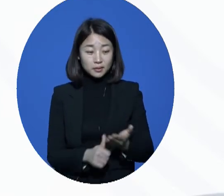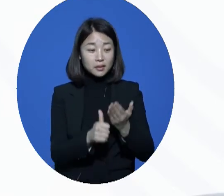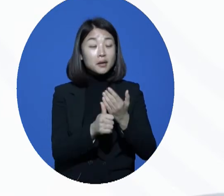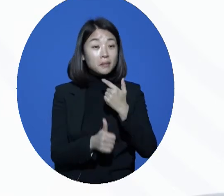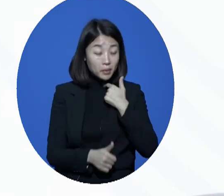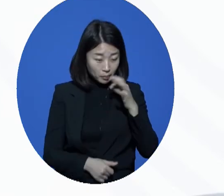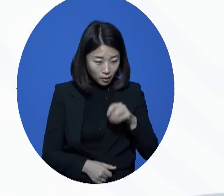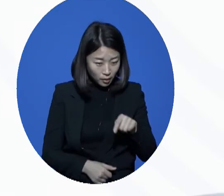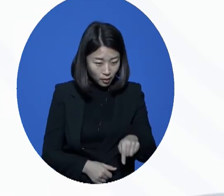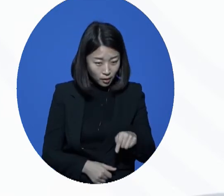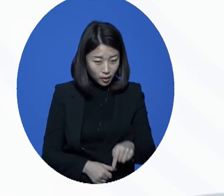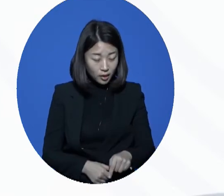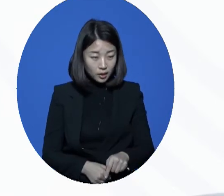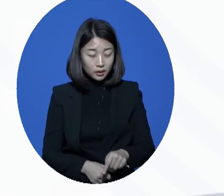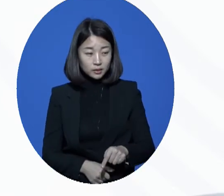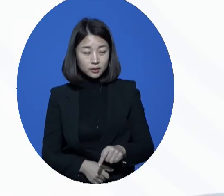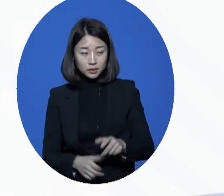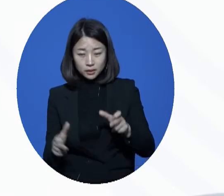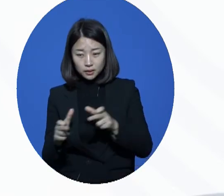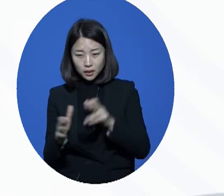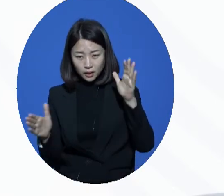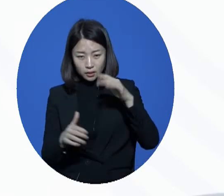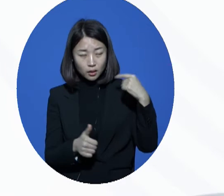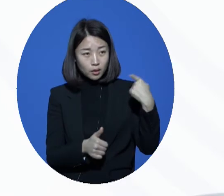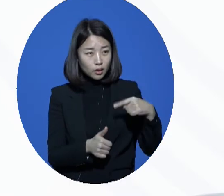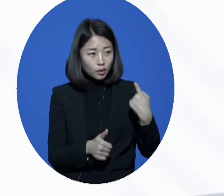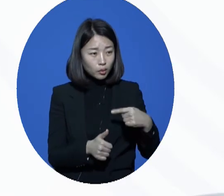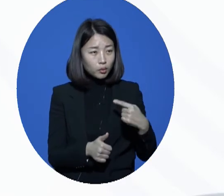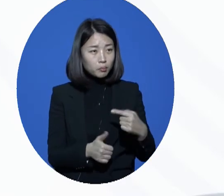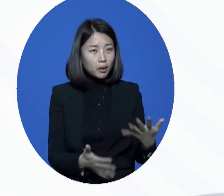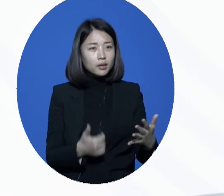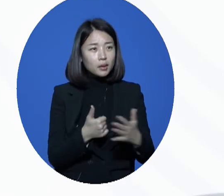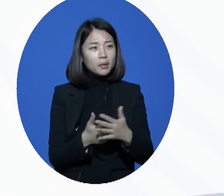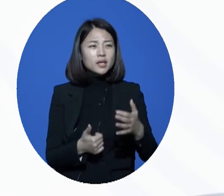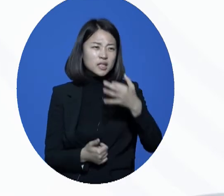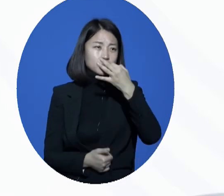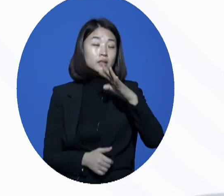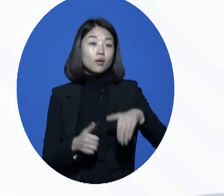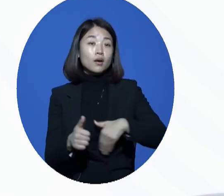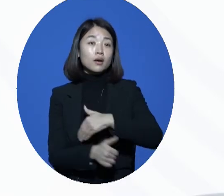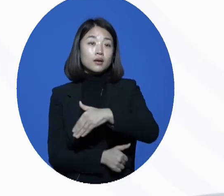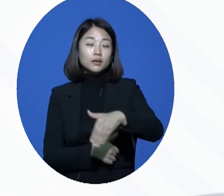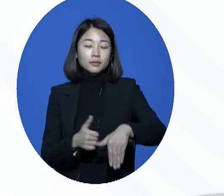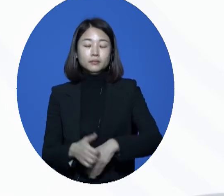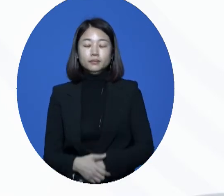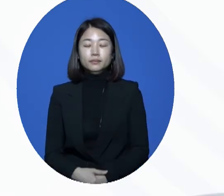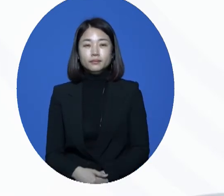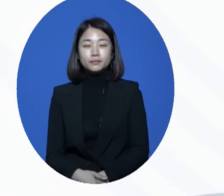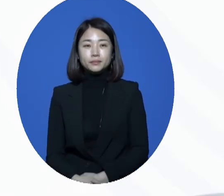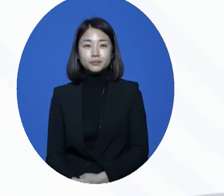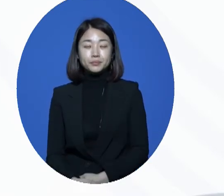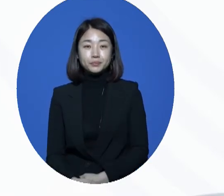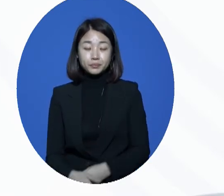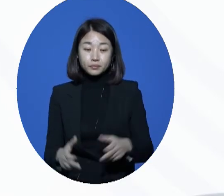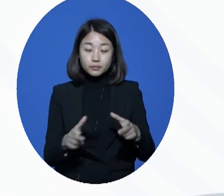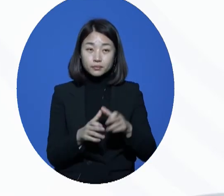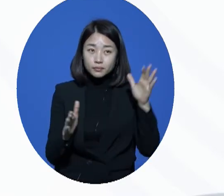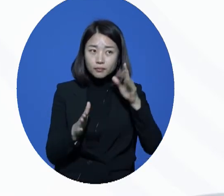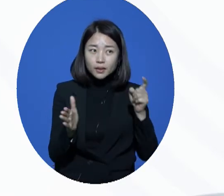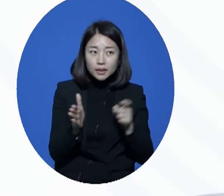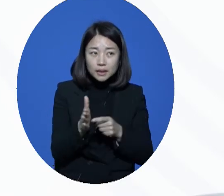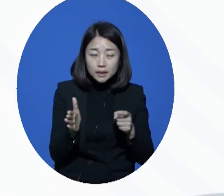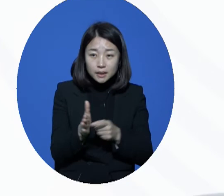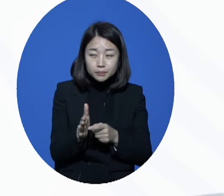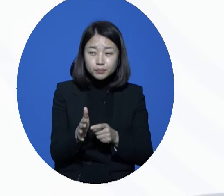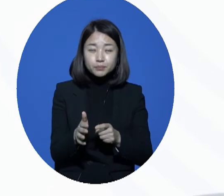장애 학생에 대한 교육적 공백 문제가 발생했습니다. 마찬가지로 코로나19 기간 동안 장애 학생들의 긴급